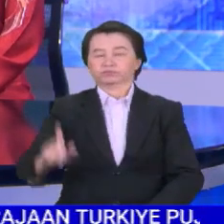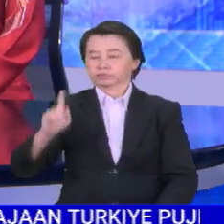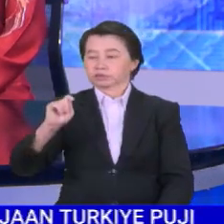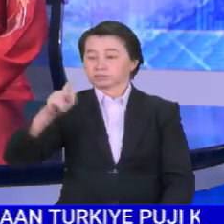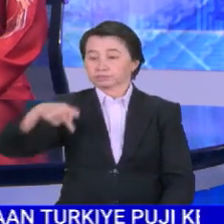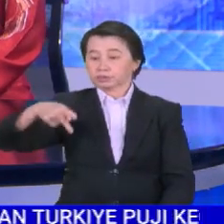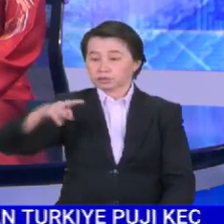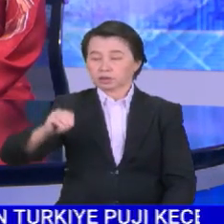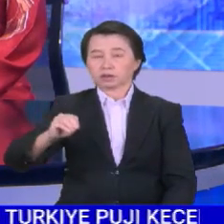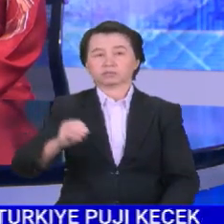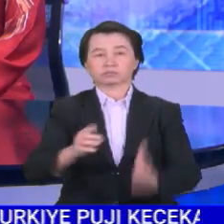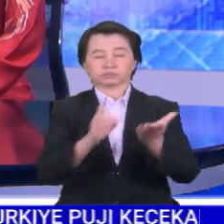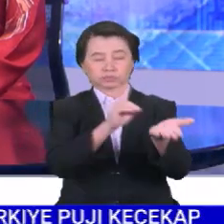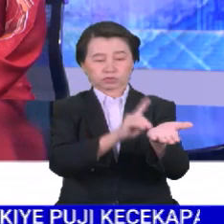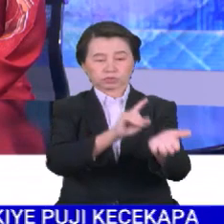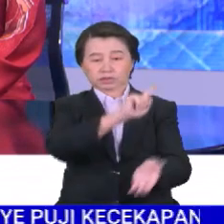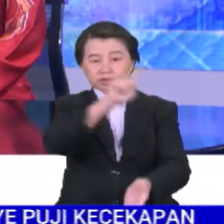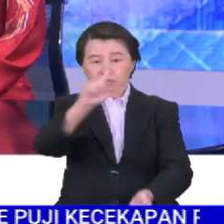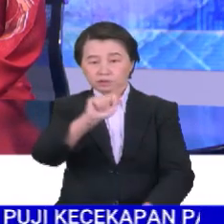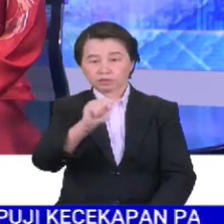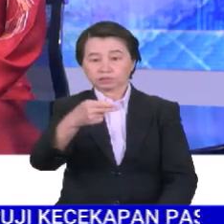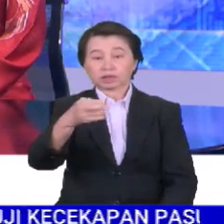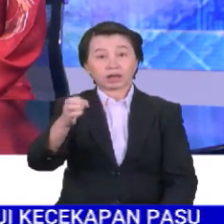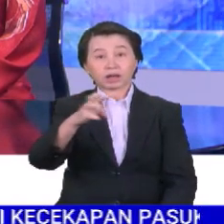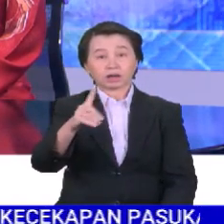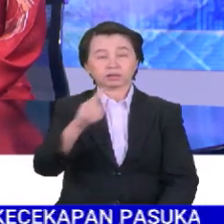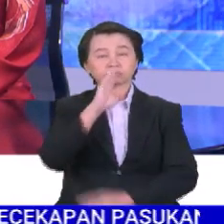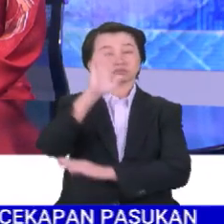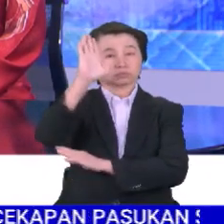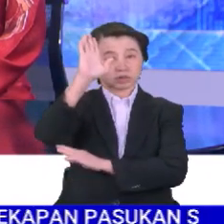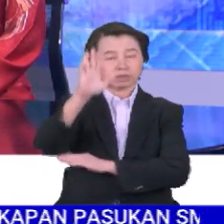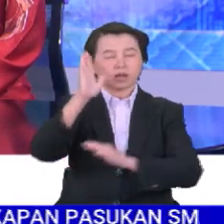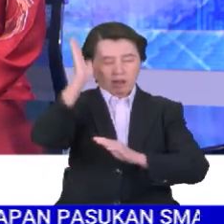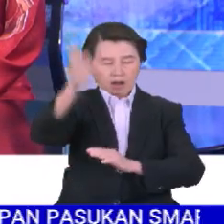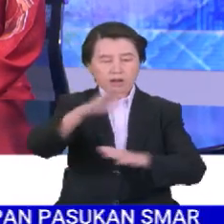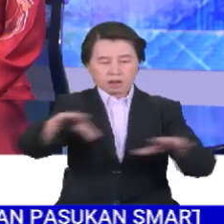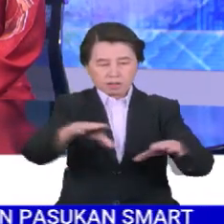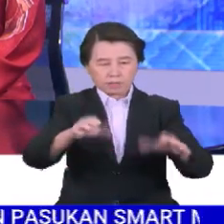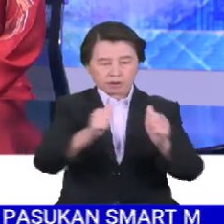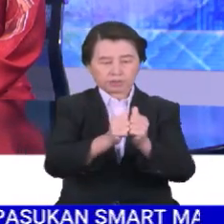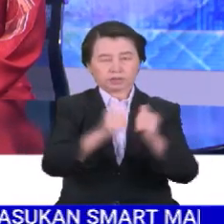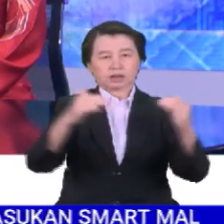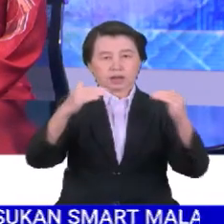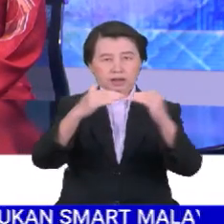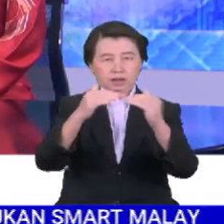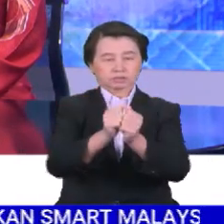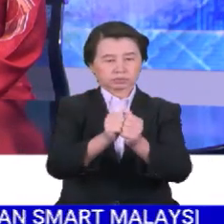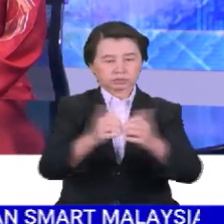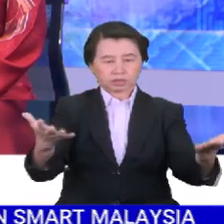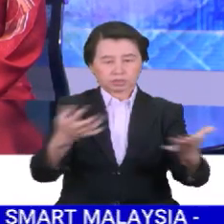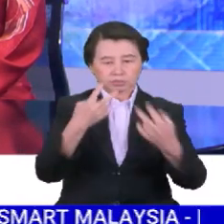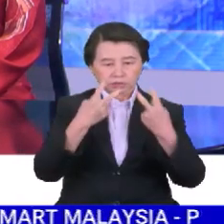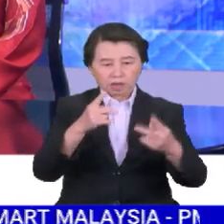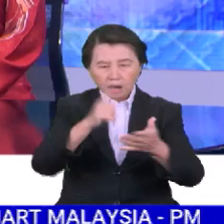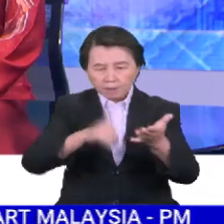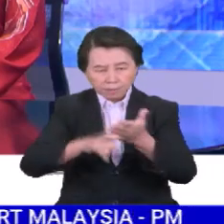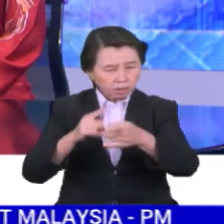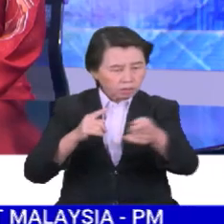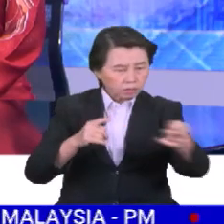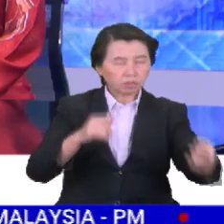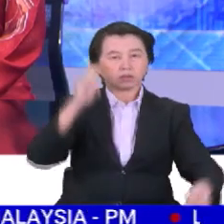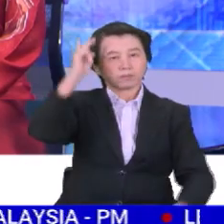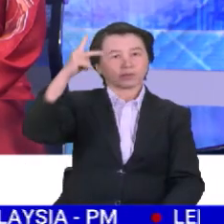Seri Dr. Ahmad Zahid Hamidi memberi jaminan perkara itu akan dilaksanakan dengan adil tanpa mengira pegangan